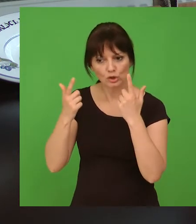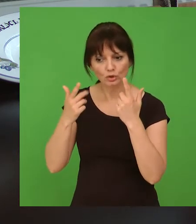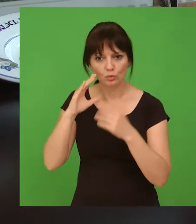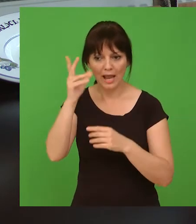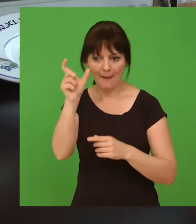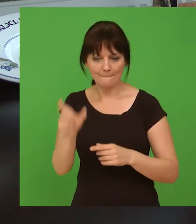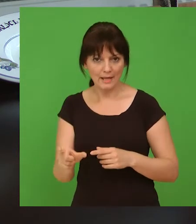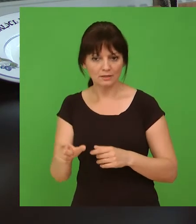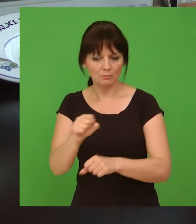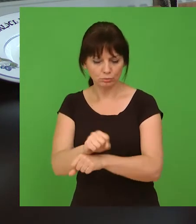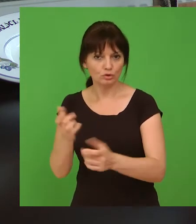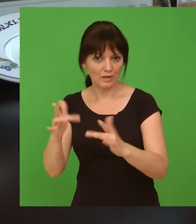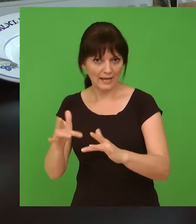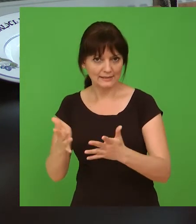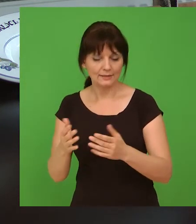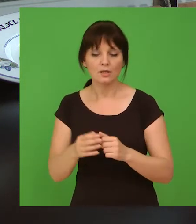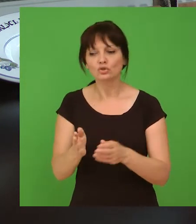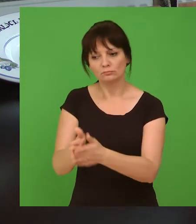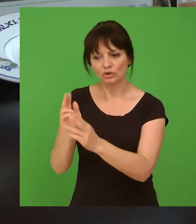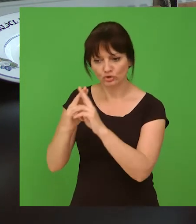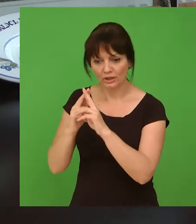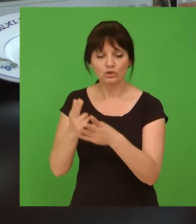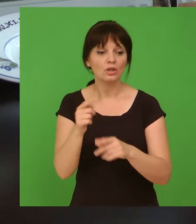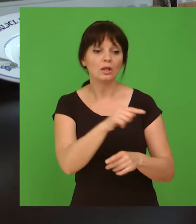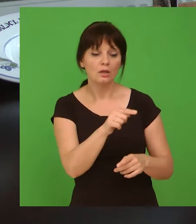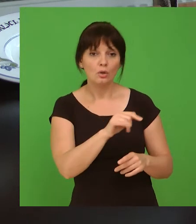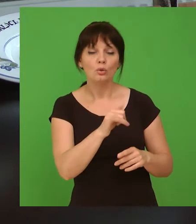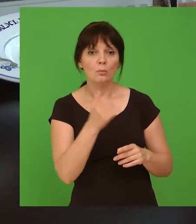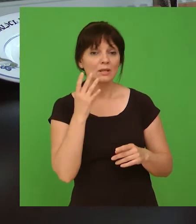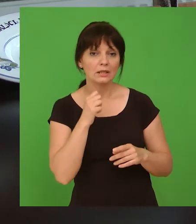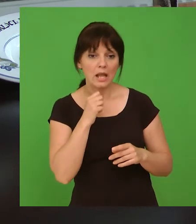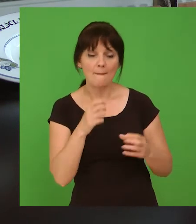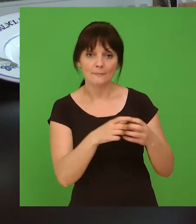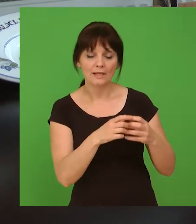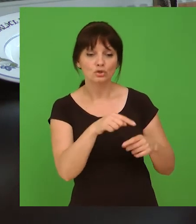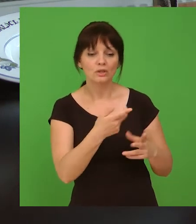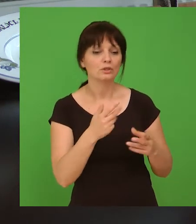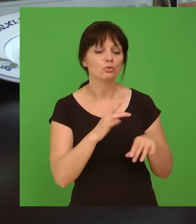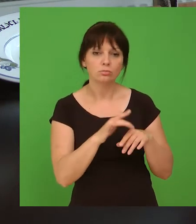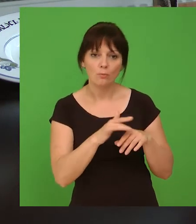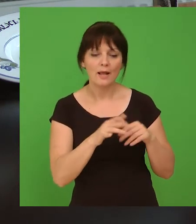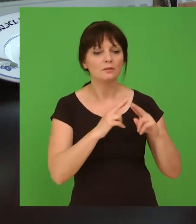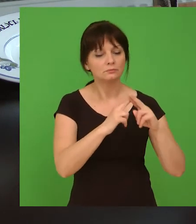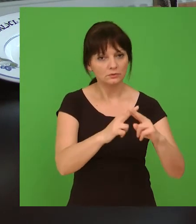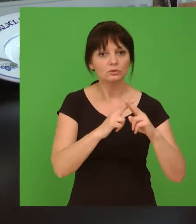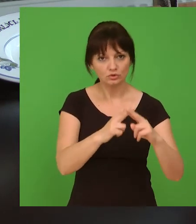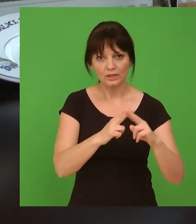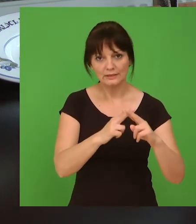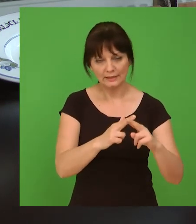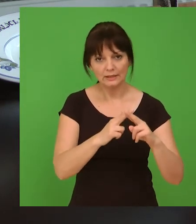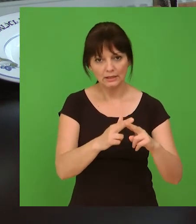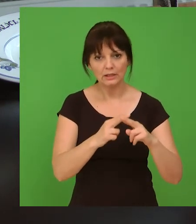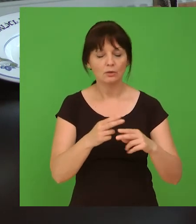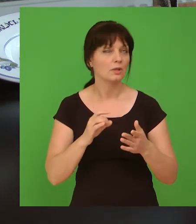ő segítségüket kérni, ők pedig a maguk csatornáján keresztül ugyancsak próbálják a segítséget, hogy